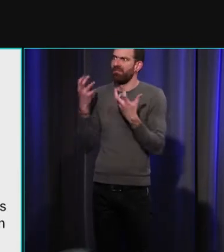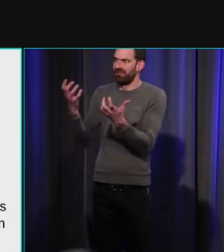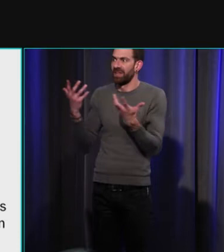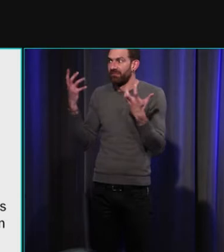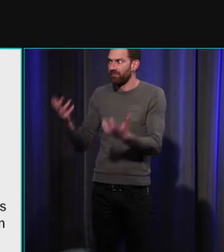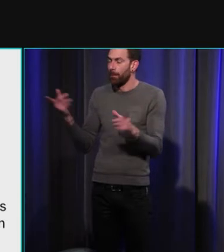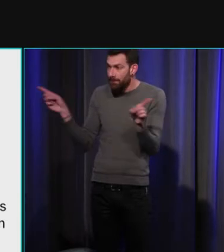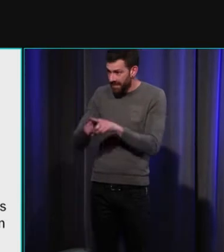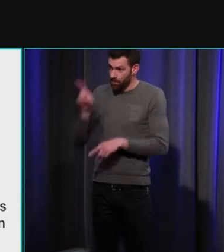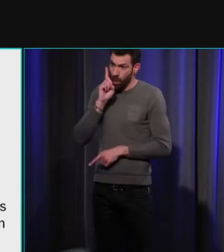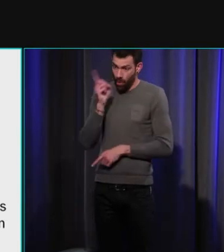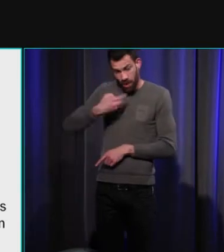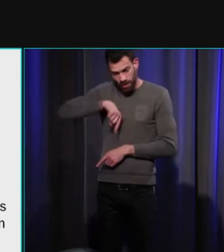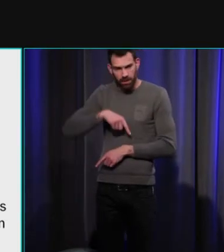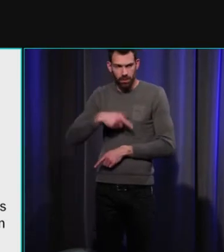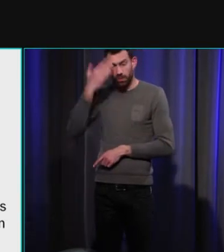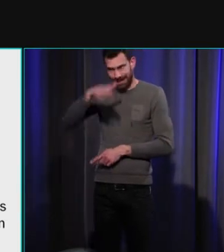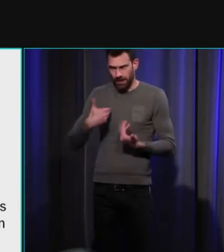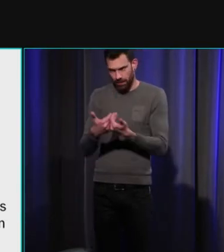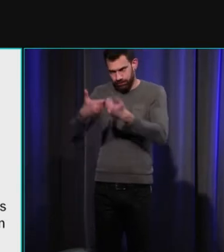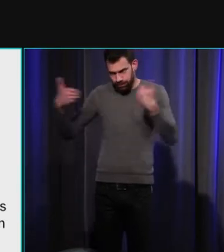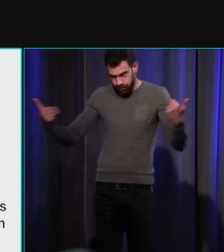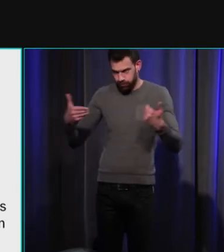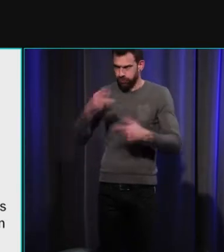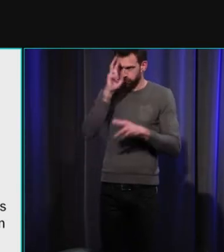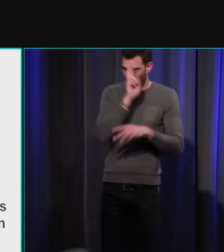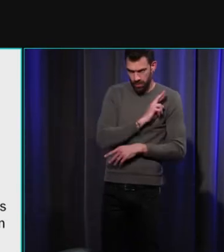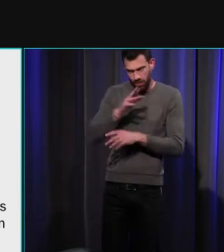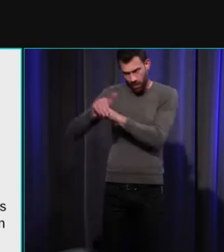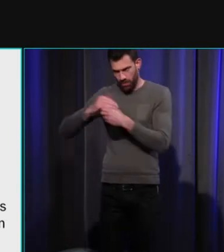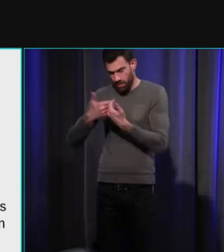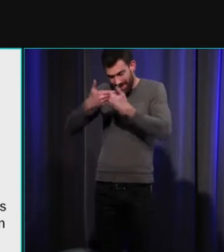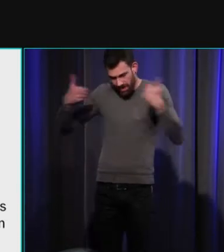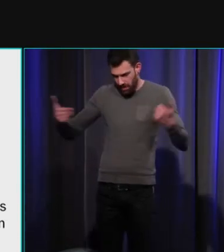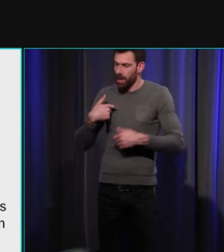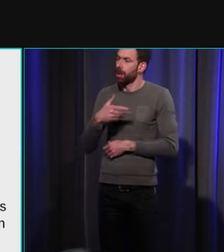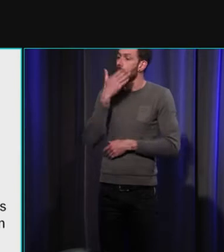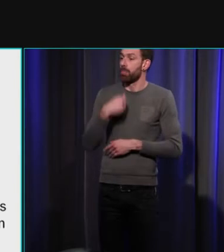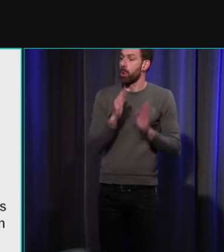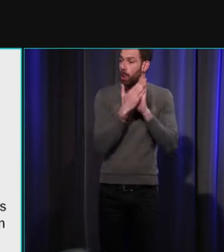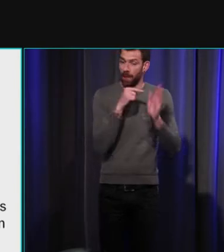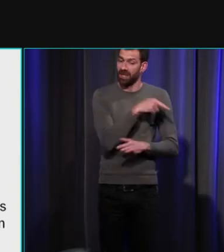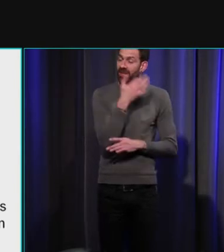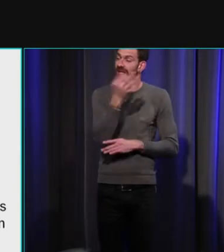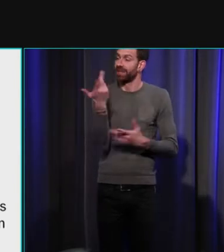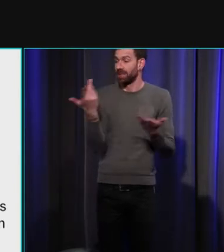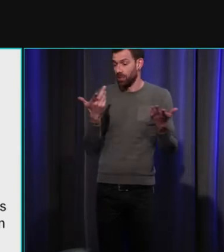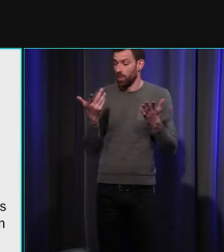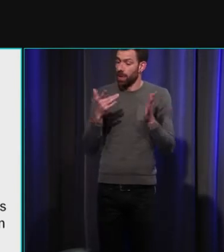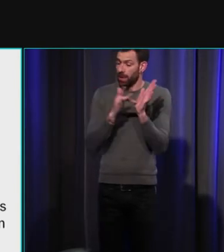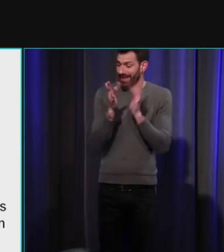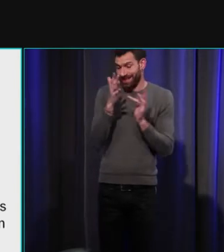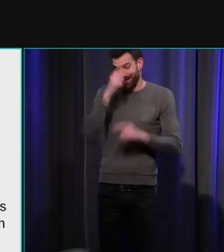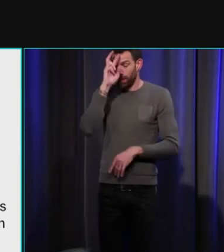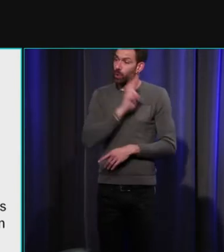séparé il ya un très beau livre de marcel gauchet bien sûr qui dit que le christianisme est la religion de la sortie de la religion